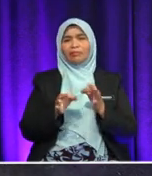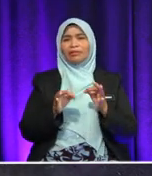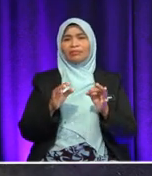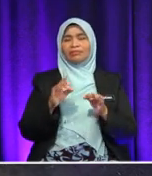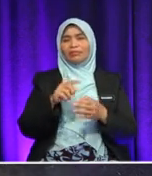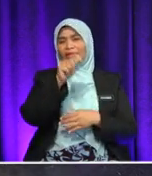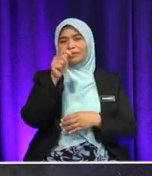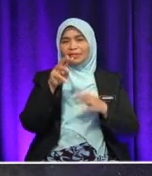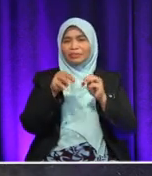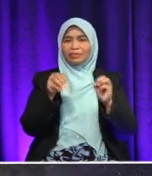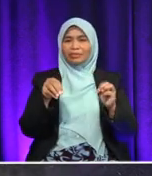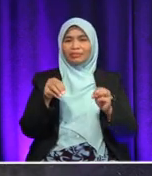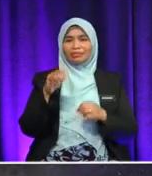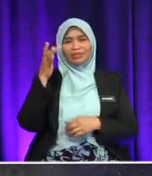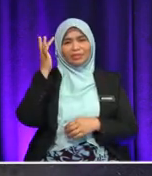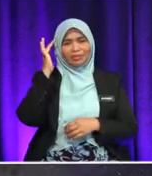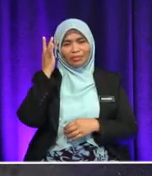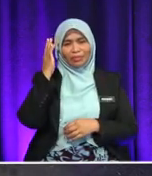jadi apabila